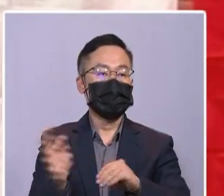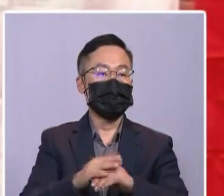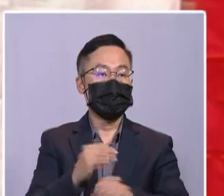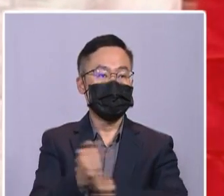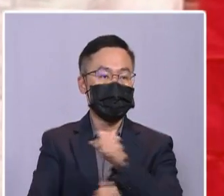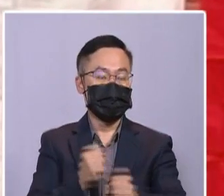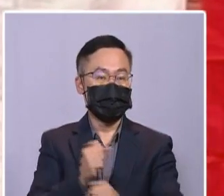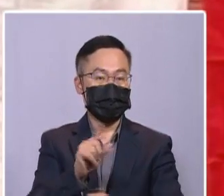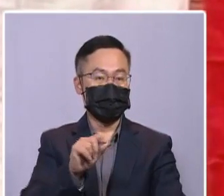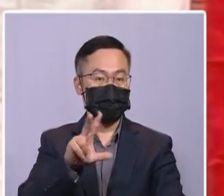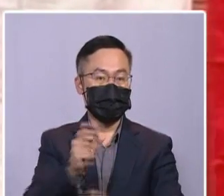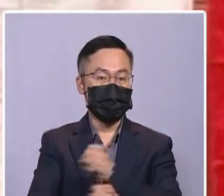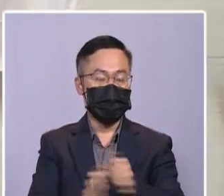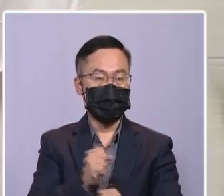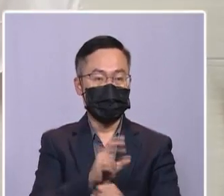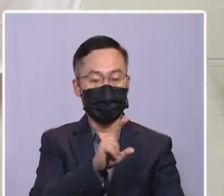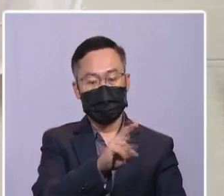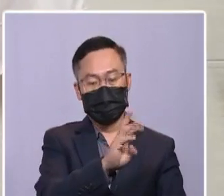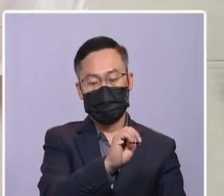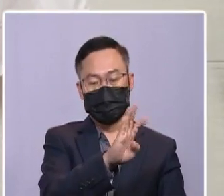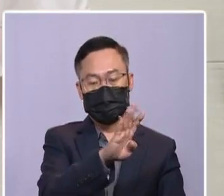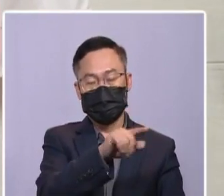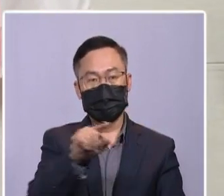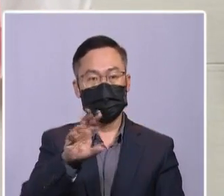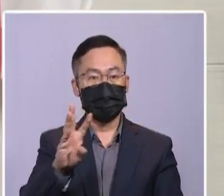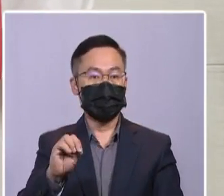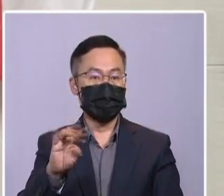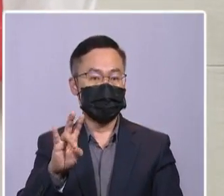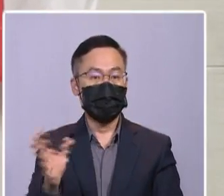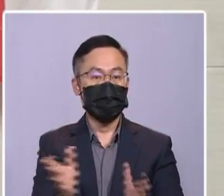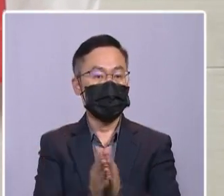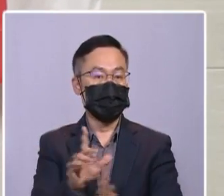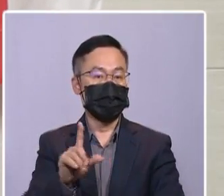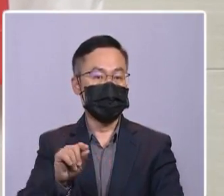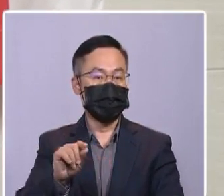20ล้านบาทในปี 2564ถึง 2561ครับอ่า